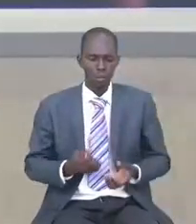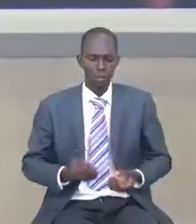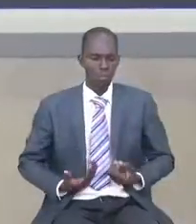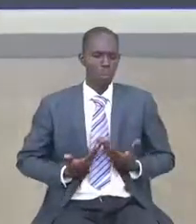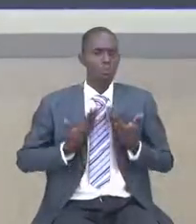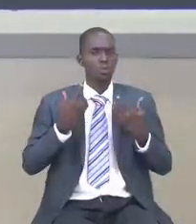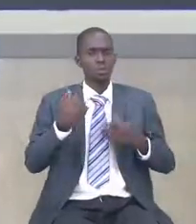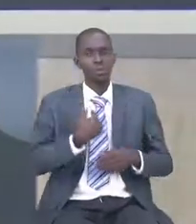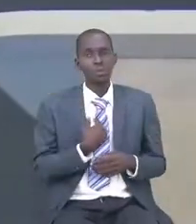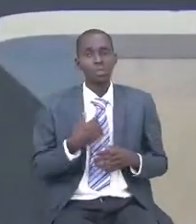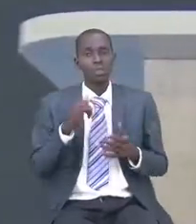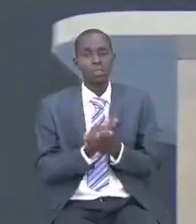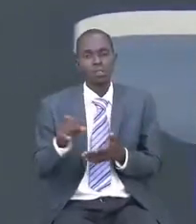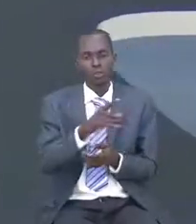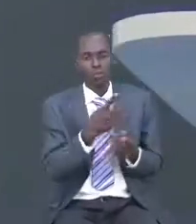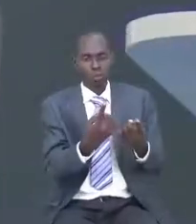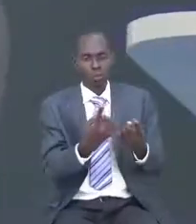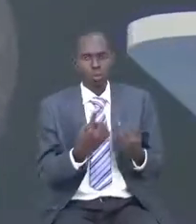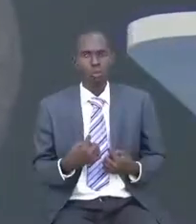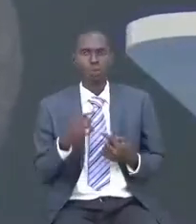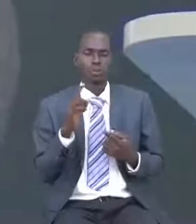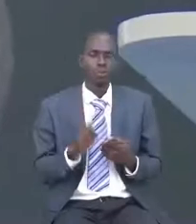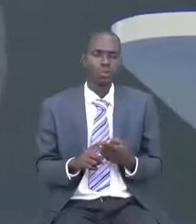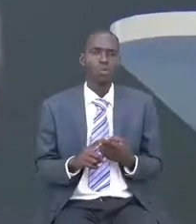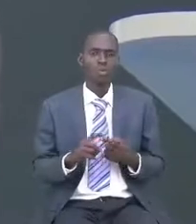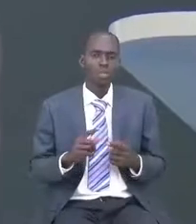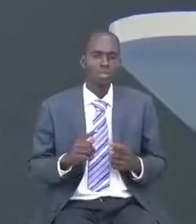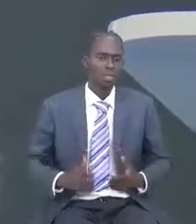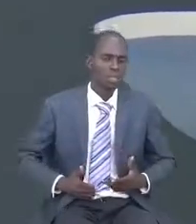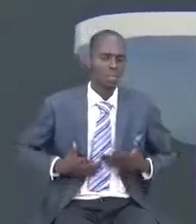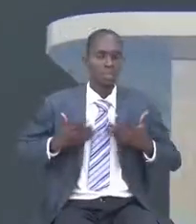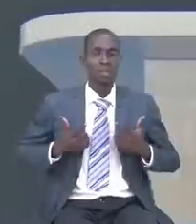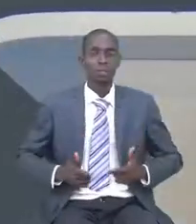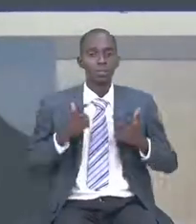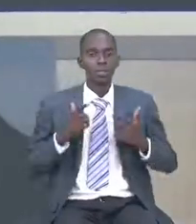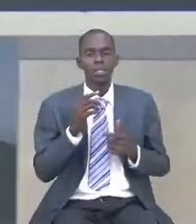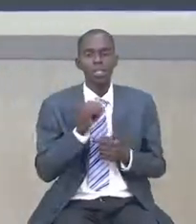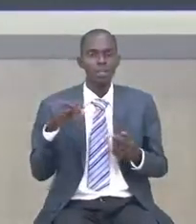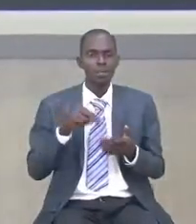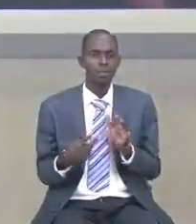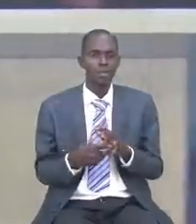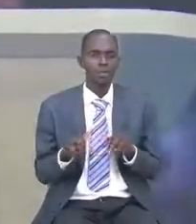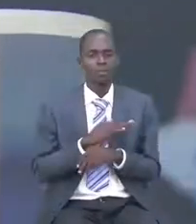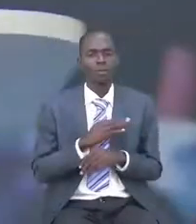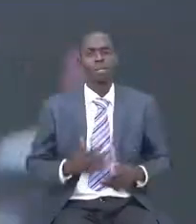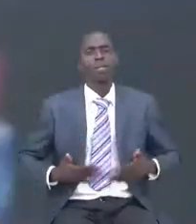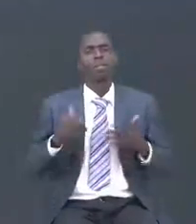que tu mènes une vie qui a de sens. toutes les choses